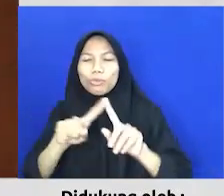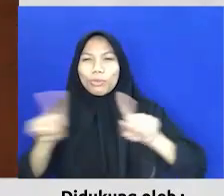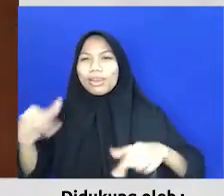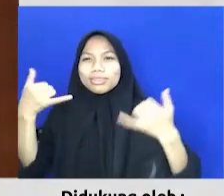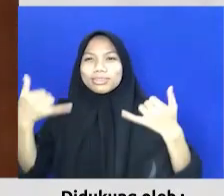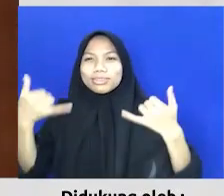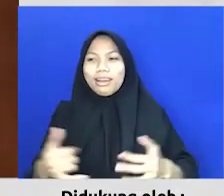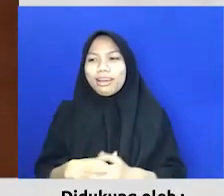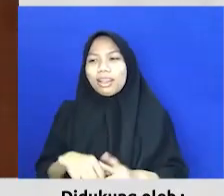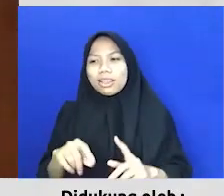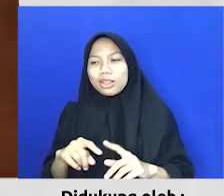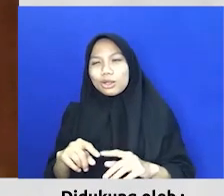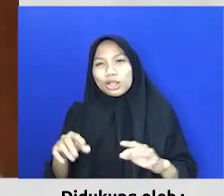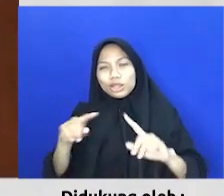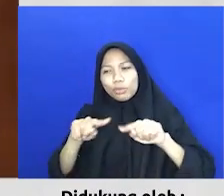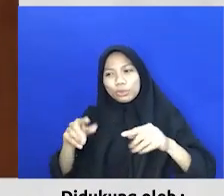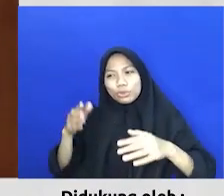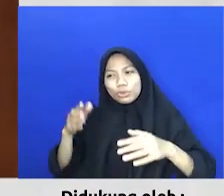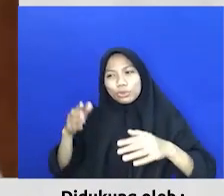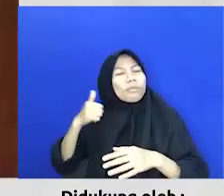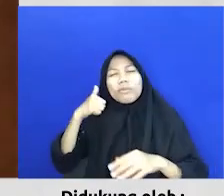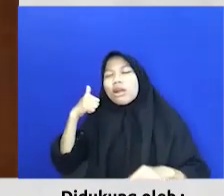Ya, saya tidak tahu apakah saya